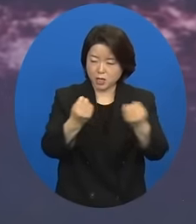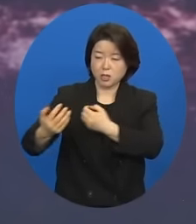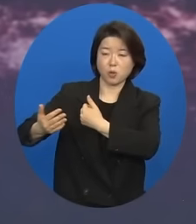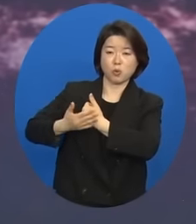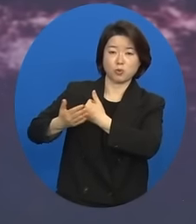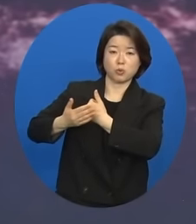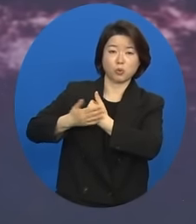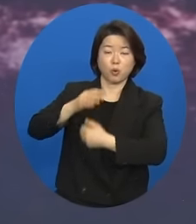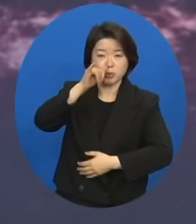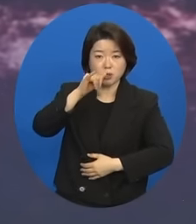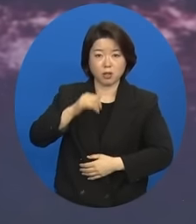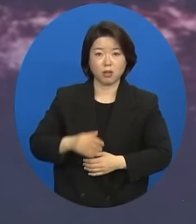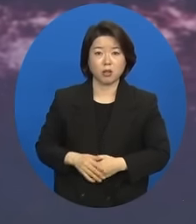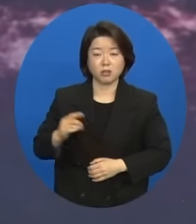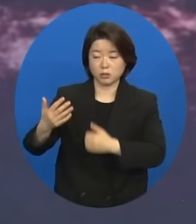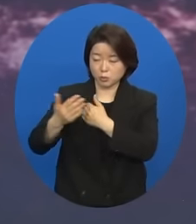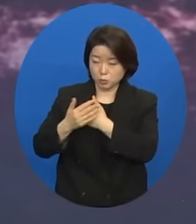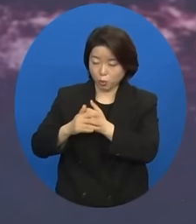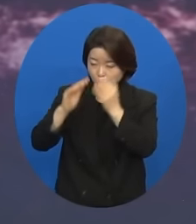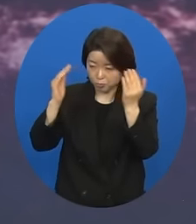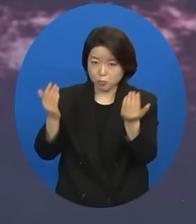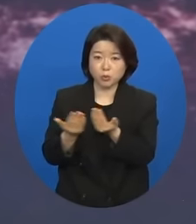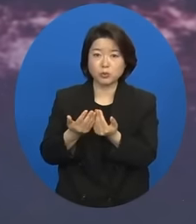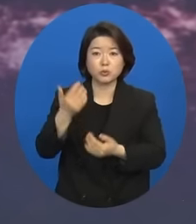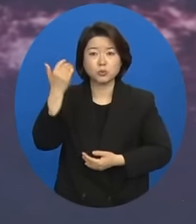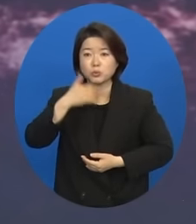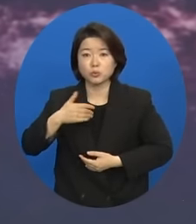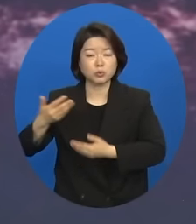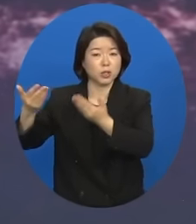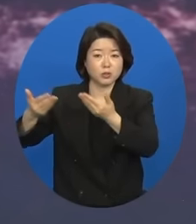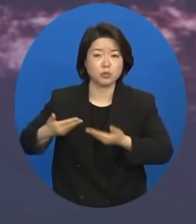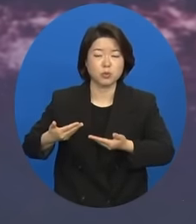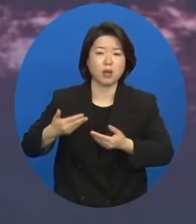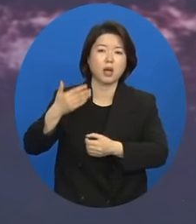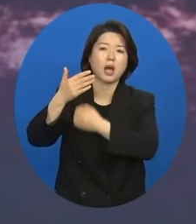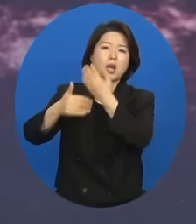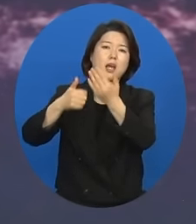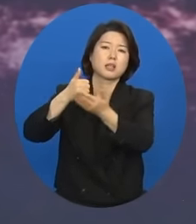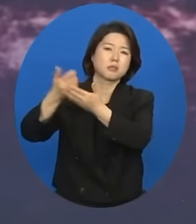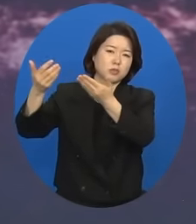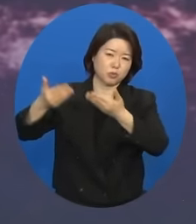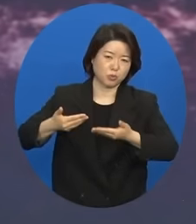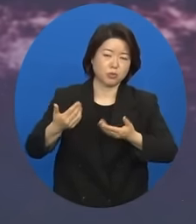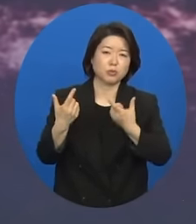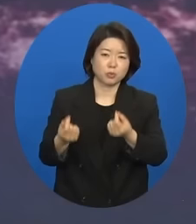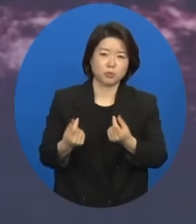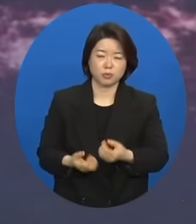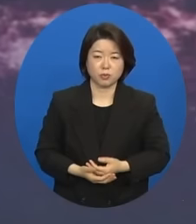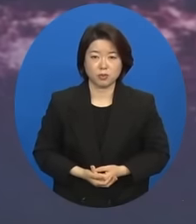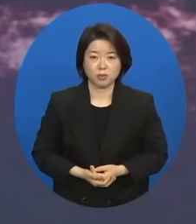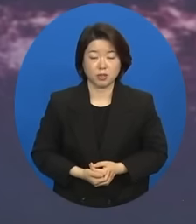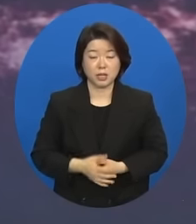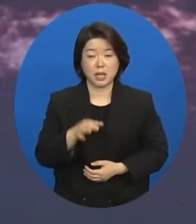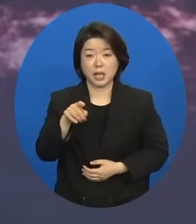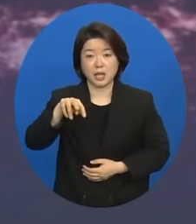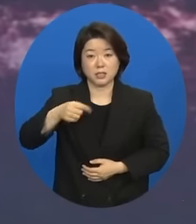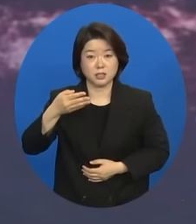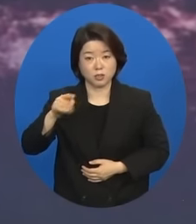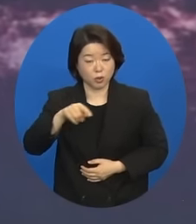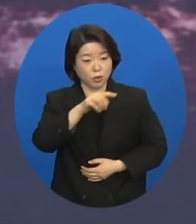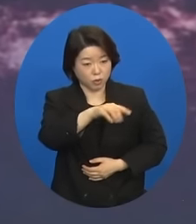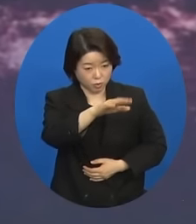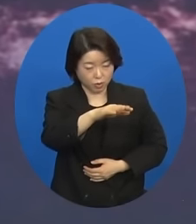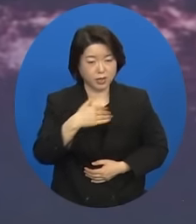그 모든 도움과 사람들은 다 누가 주신 거예요 하나님이 주신 거죠 야 내가 너와